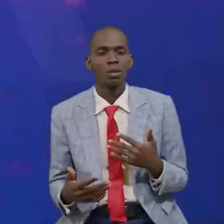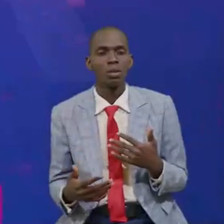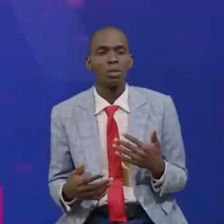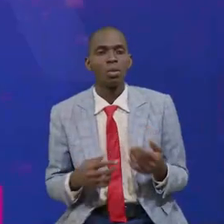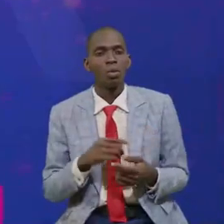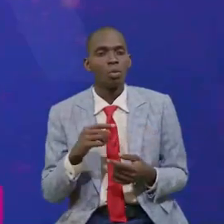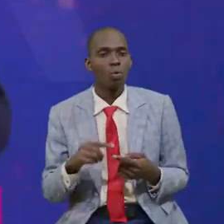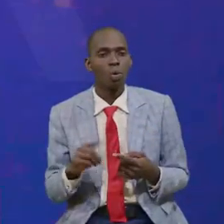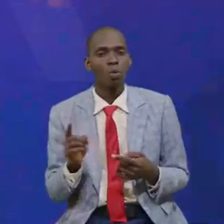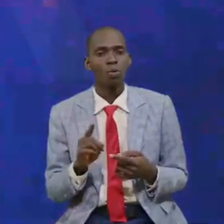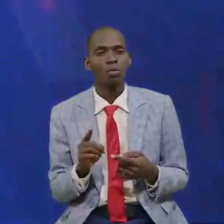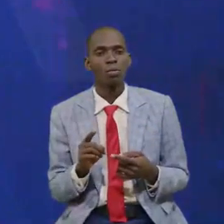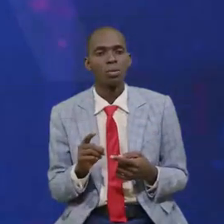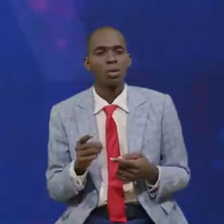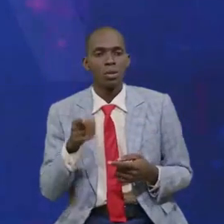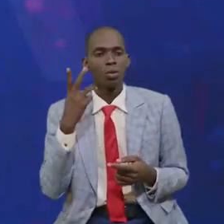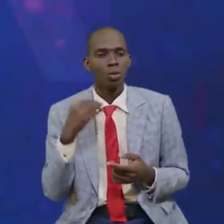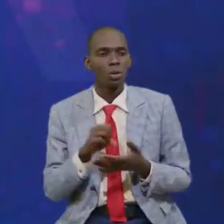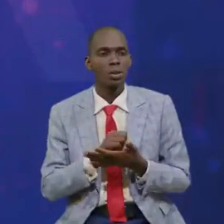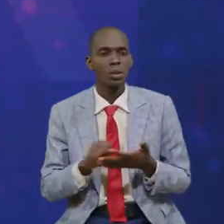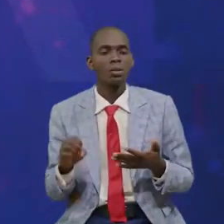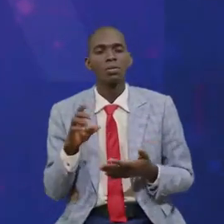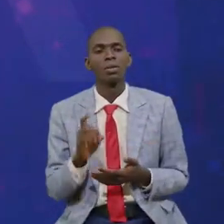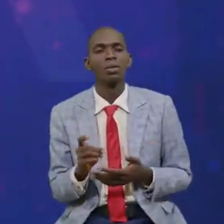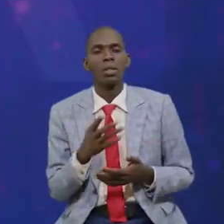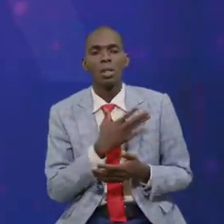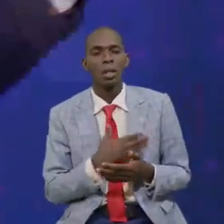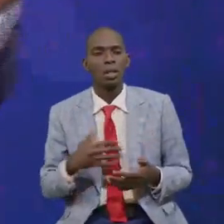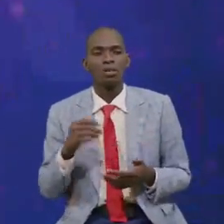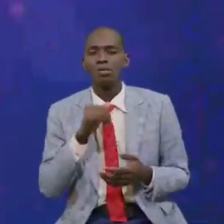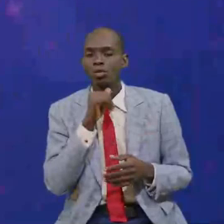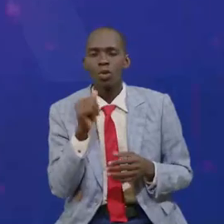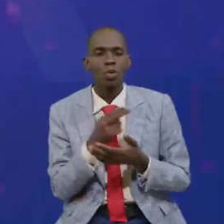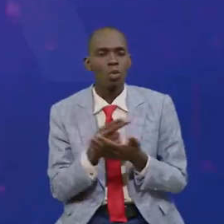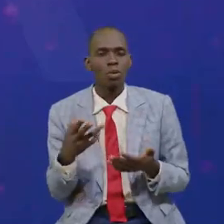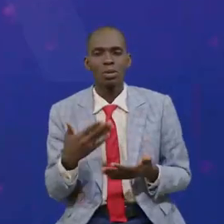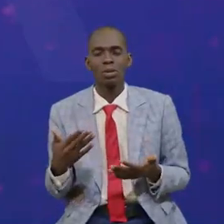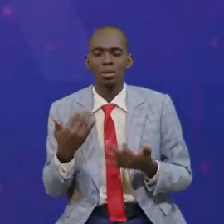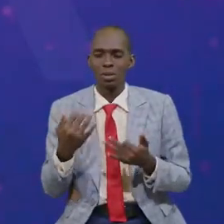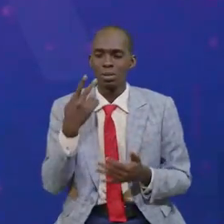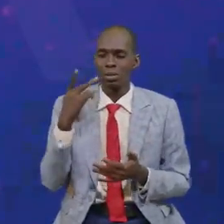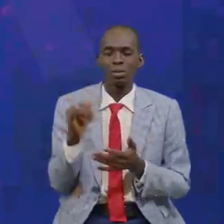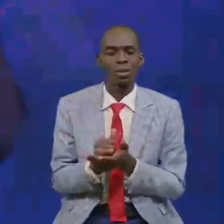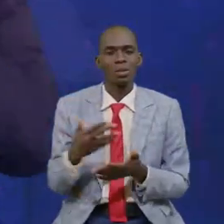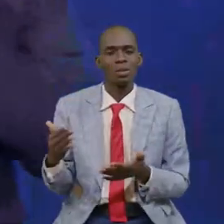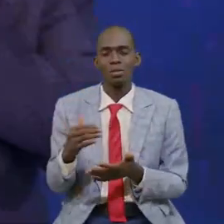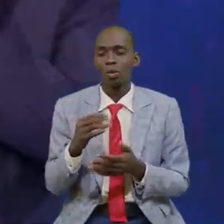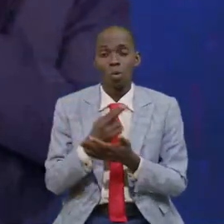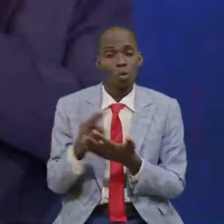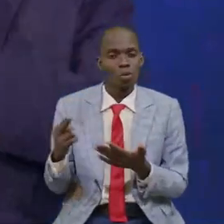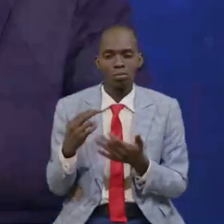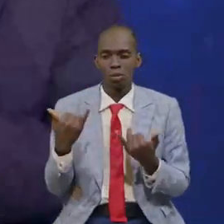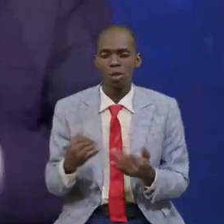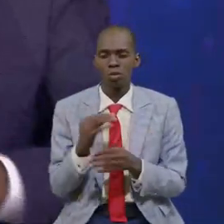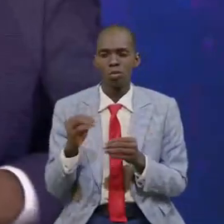aura tenu pour profaner le sang de l'Alliance par lequel a été sanctifié, qui aura outragé. Il considère comme une chose profane. Tu